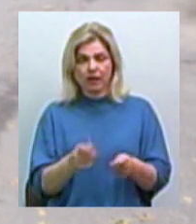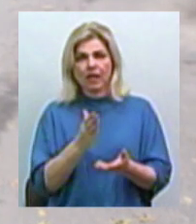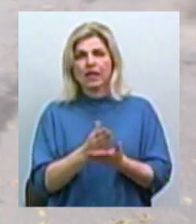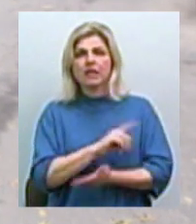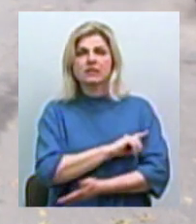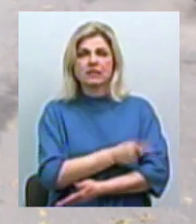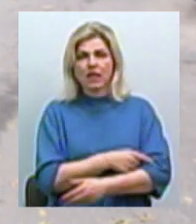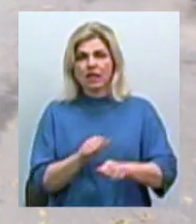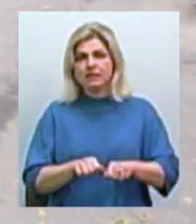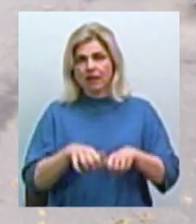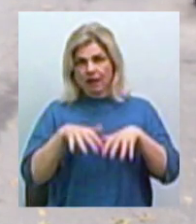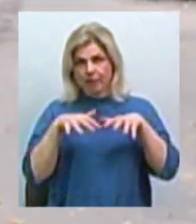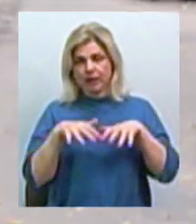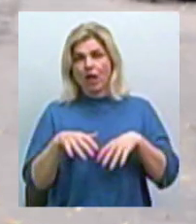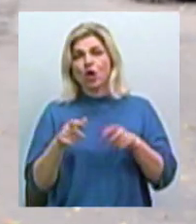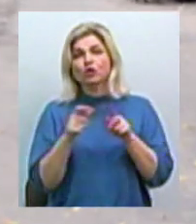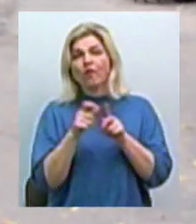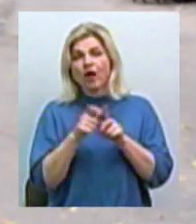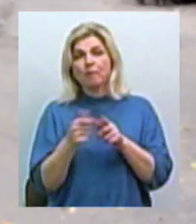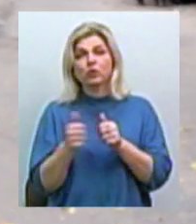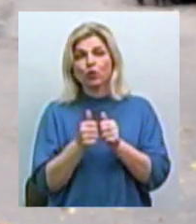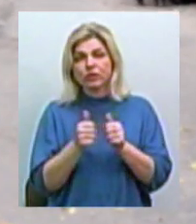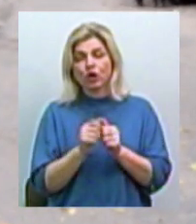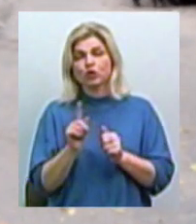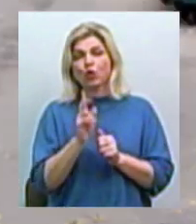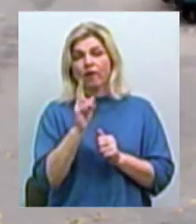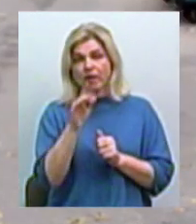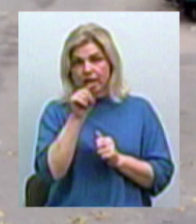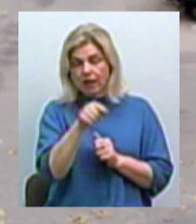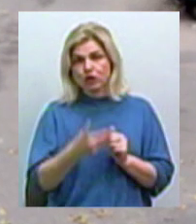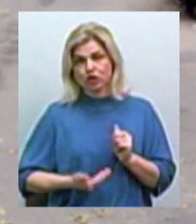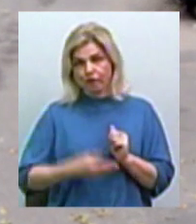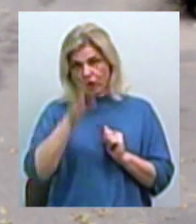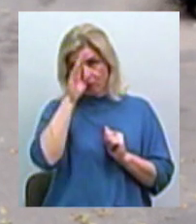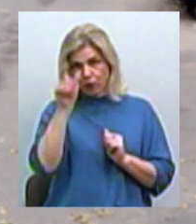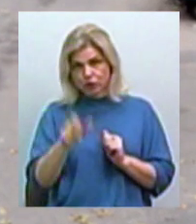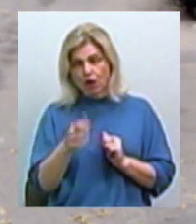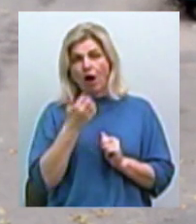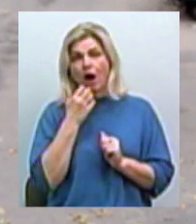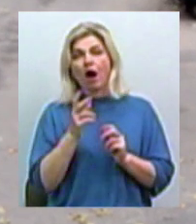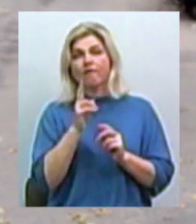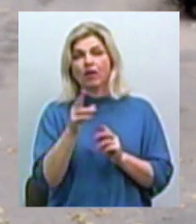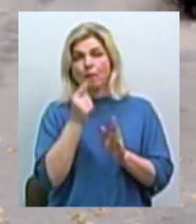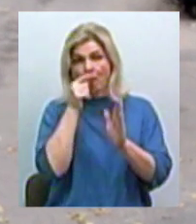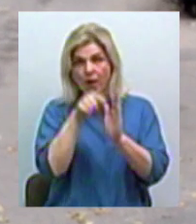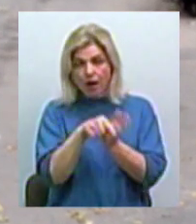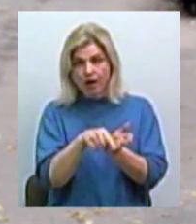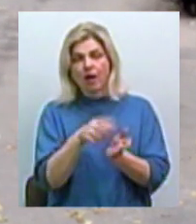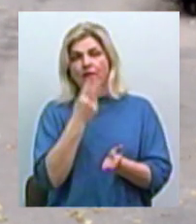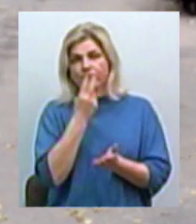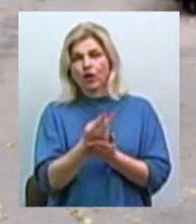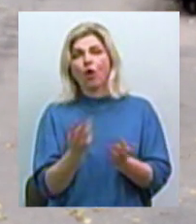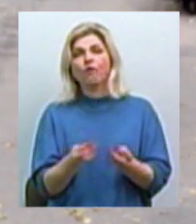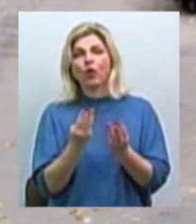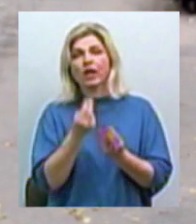задимлення. За словами сусідів, що в квартирі перебуває чоловік. Після того, як потрапили в квартиру, з'ясовано, що підгорання їжі